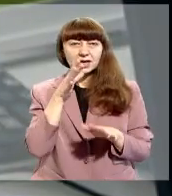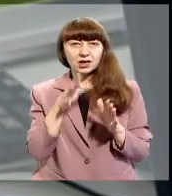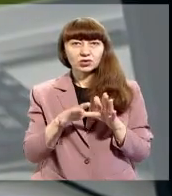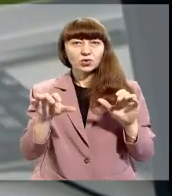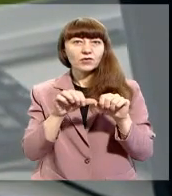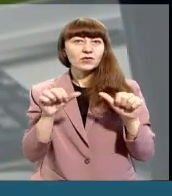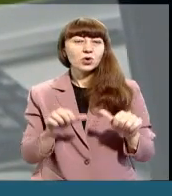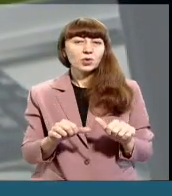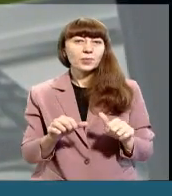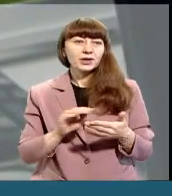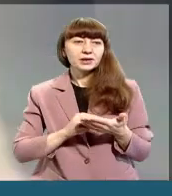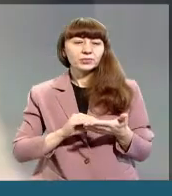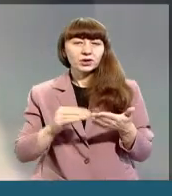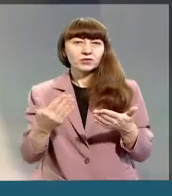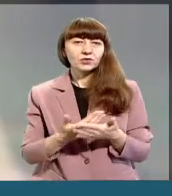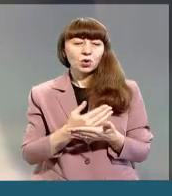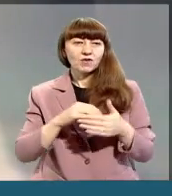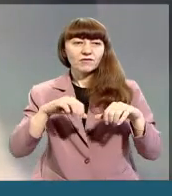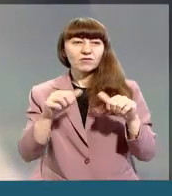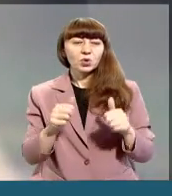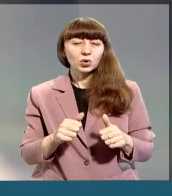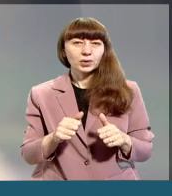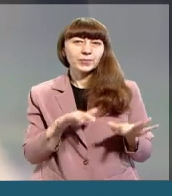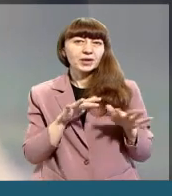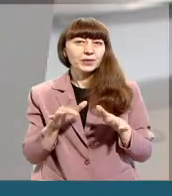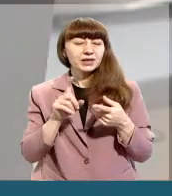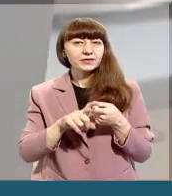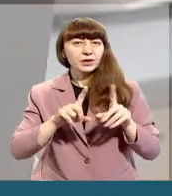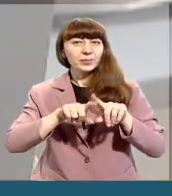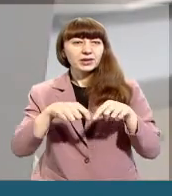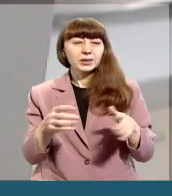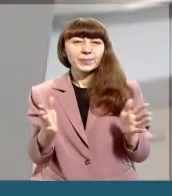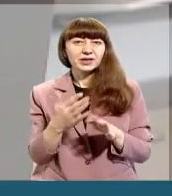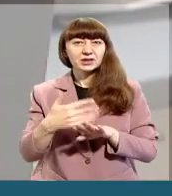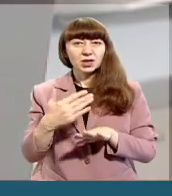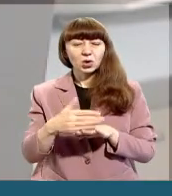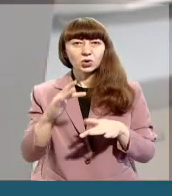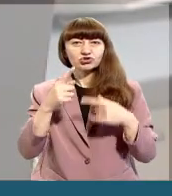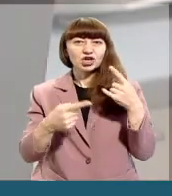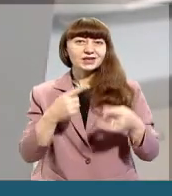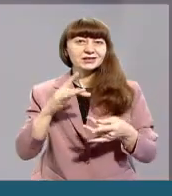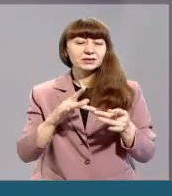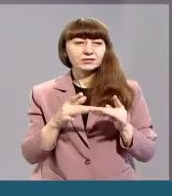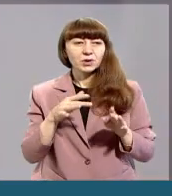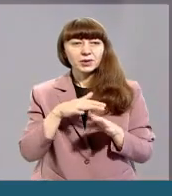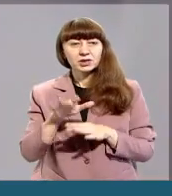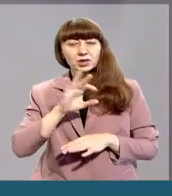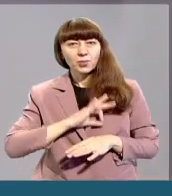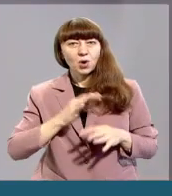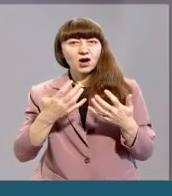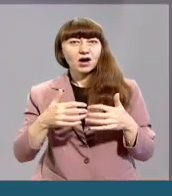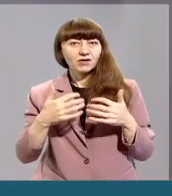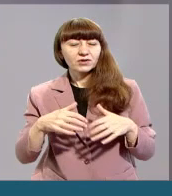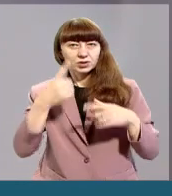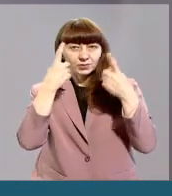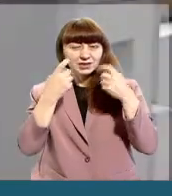электронным способом изложены в новой редакции. Операции, связанные с предоставлением микрокредитов онлайн, осуществляются с использованием